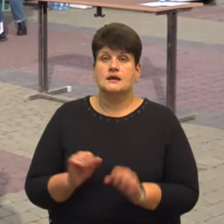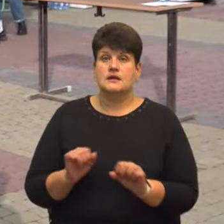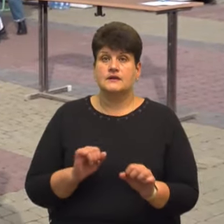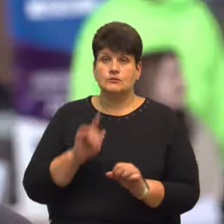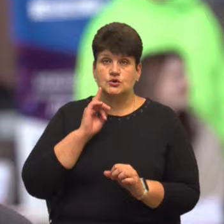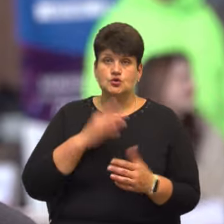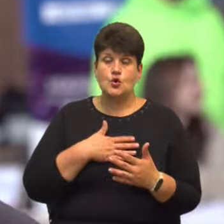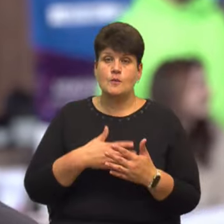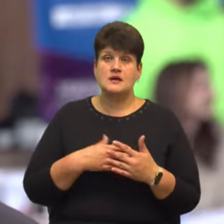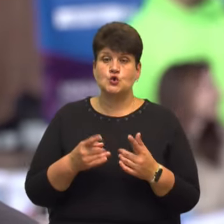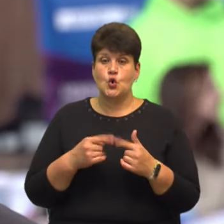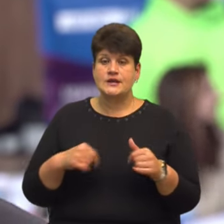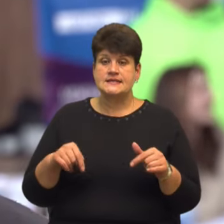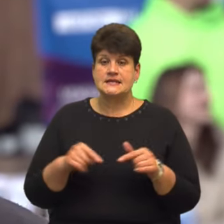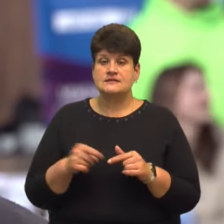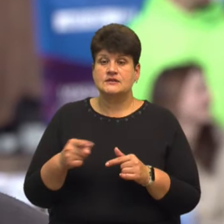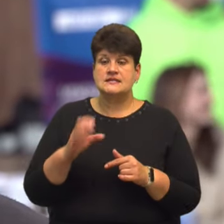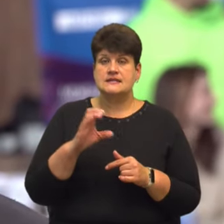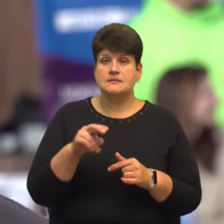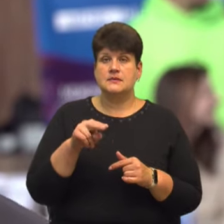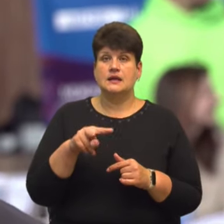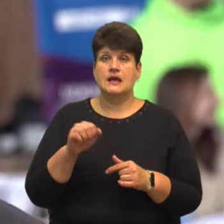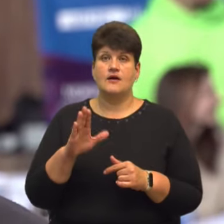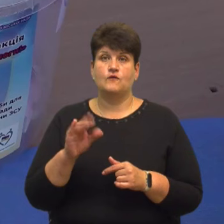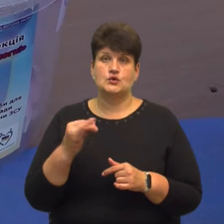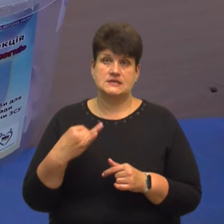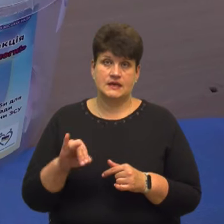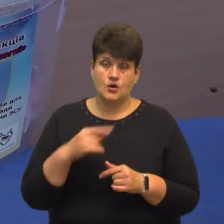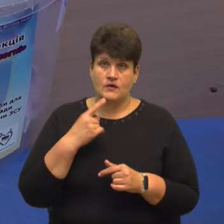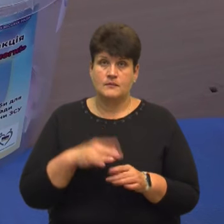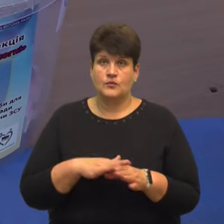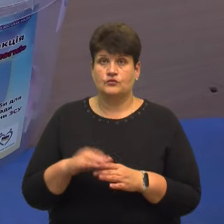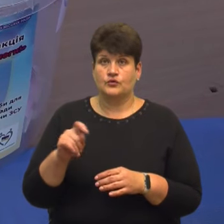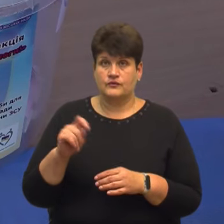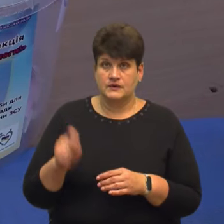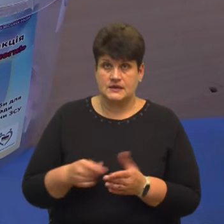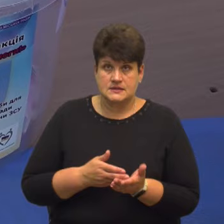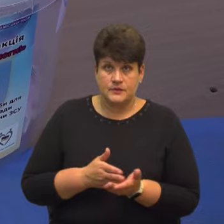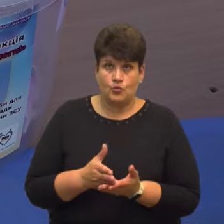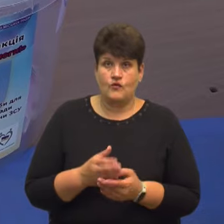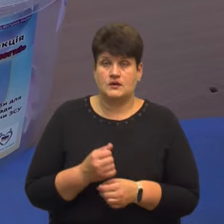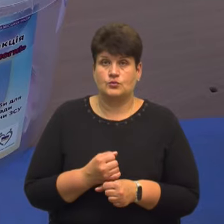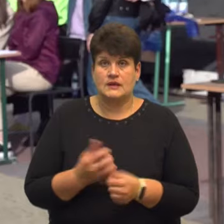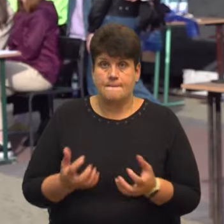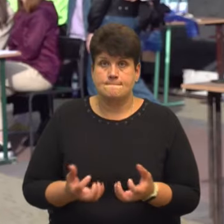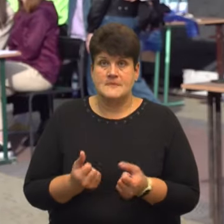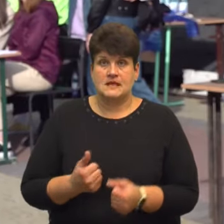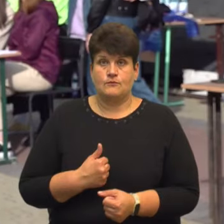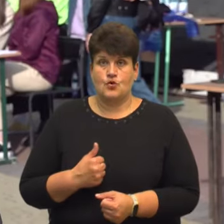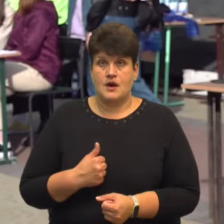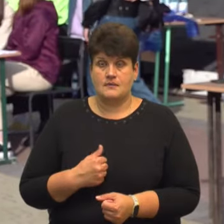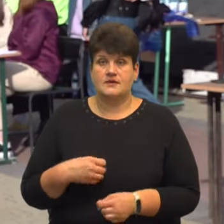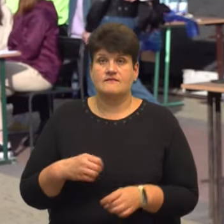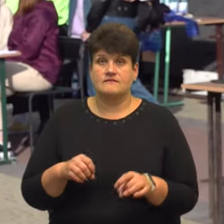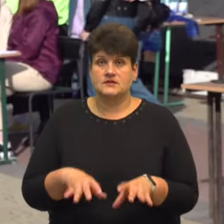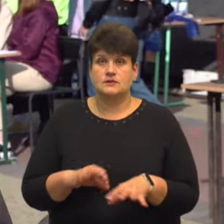айск в Україні у Тернополі Сергій плавуцький каже під час повномасштабної війни спрямували свою роботу на підтримку армії Ми вирішили провести